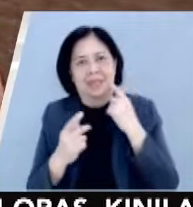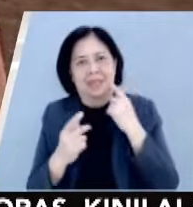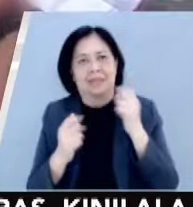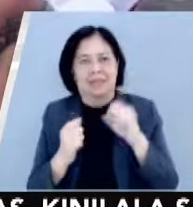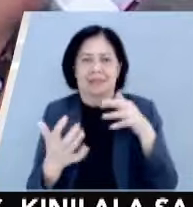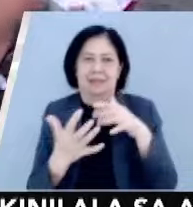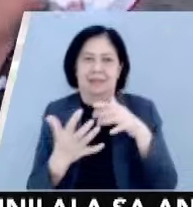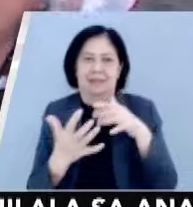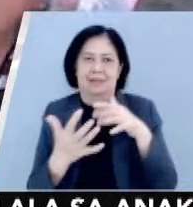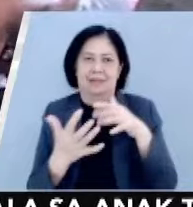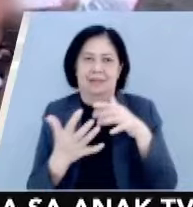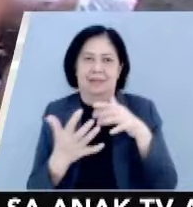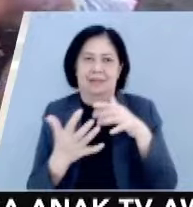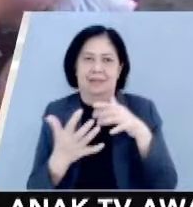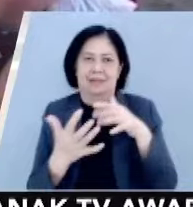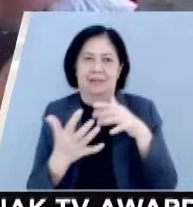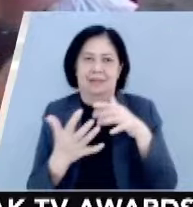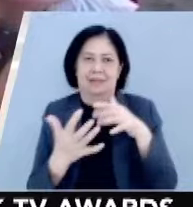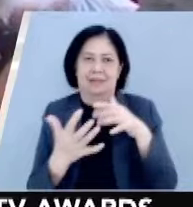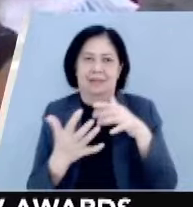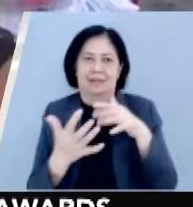mabuti.